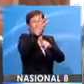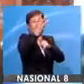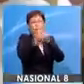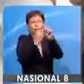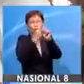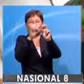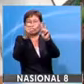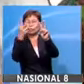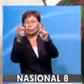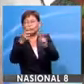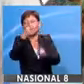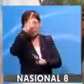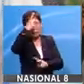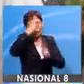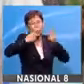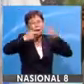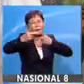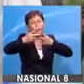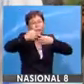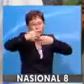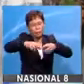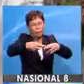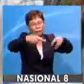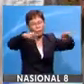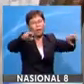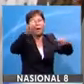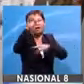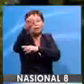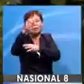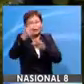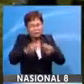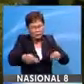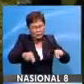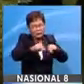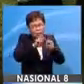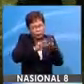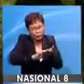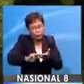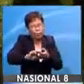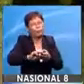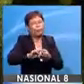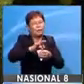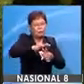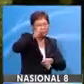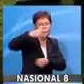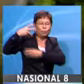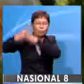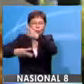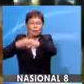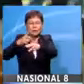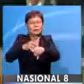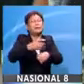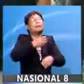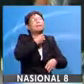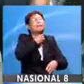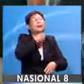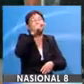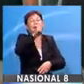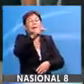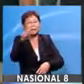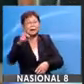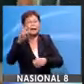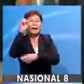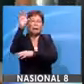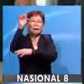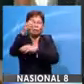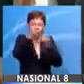Nazri berkata demikian selepas merasmikan karnival nilai-nilai murni dan Semarak warisan di dataran Sungai perak Indah Kuala kangsar karnival